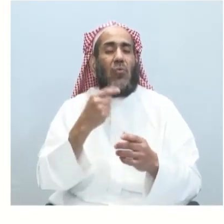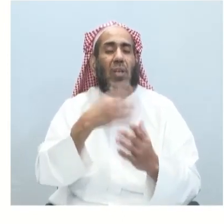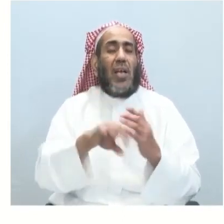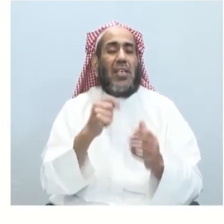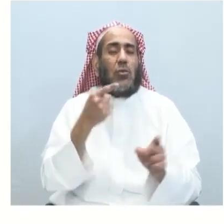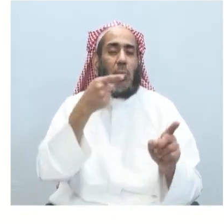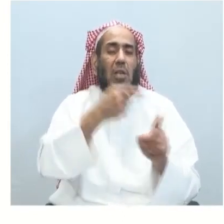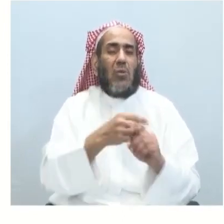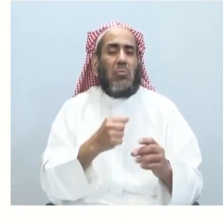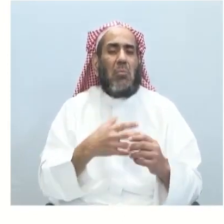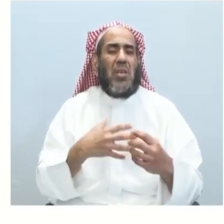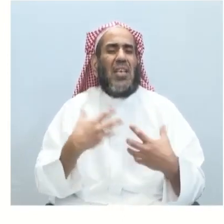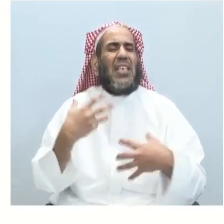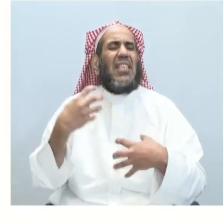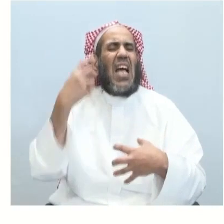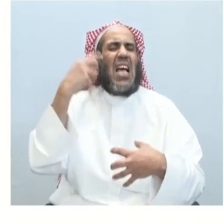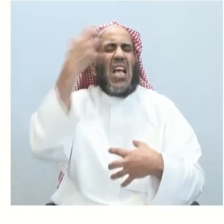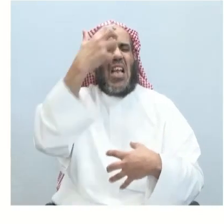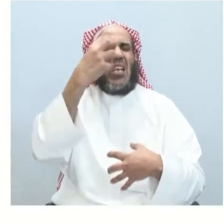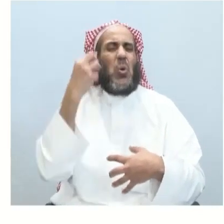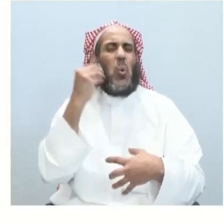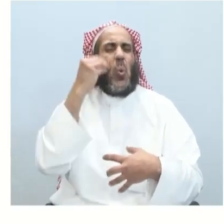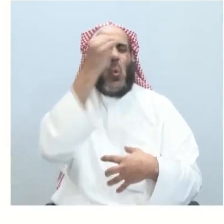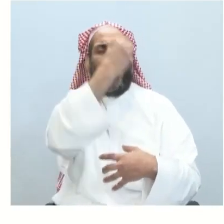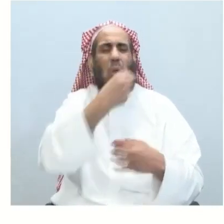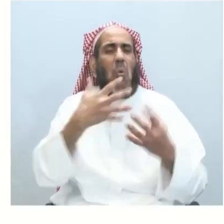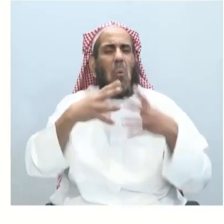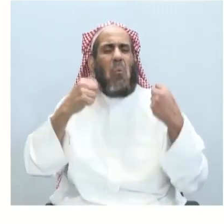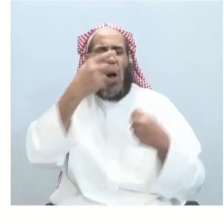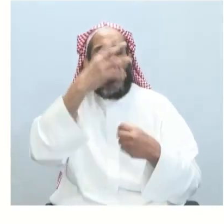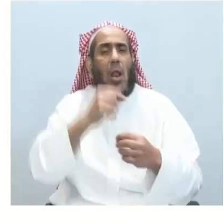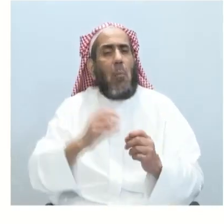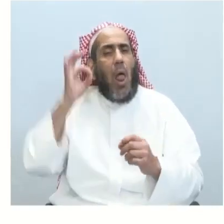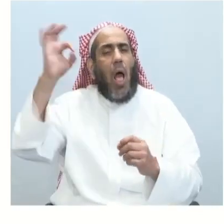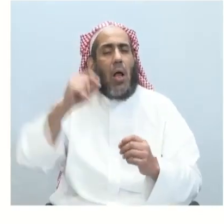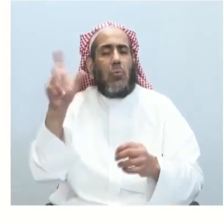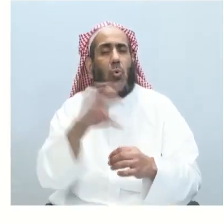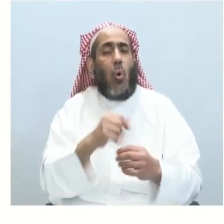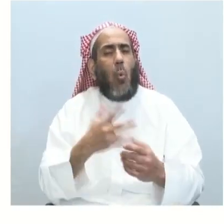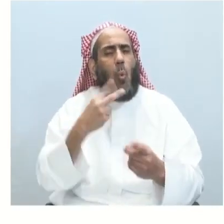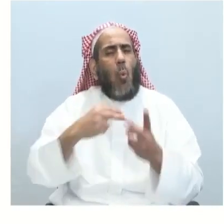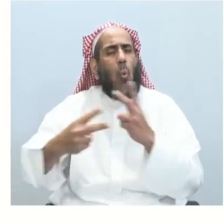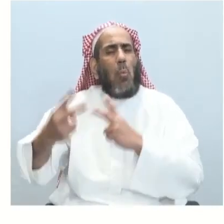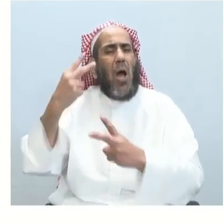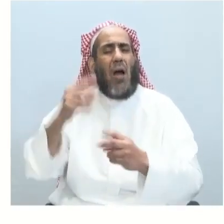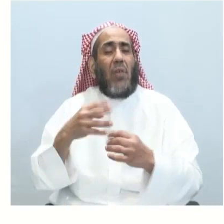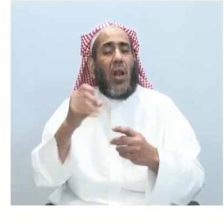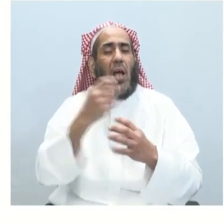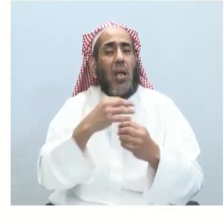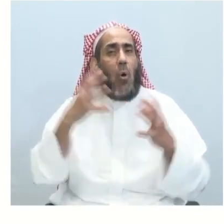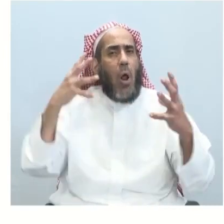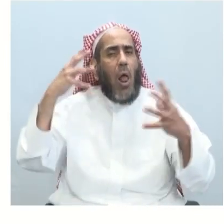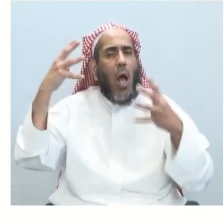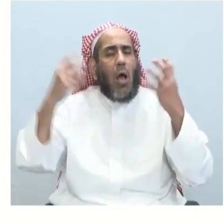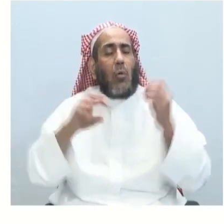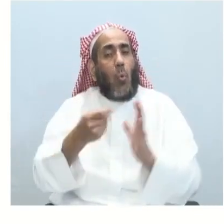اليها اصيب بداء الجدري في اواخر حياته وفقد به بصره كان من احكم الشعراء وله باع في الغريب والاخ اله الدقيق